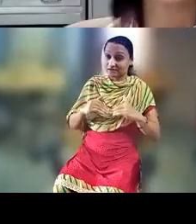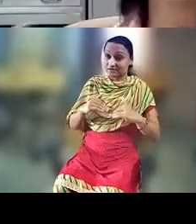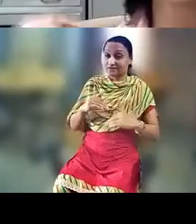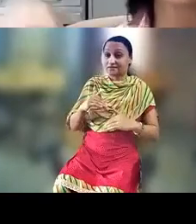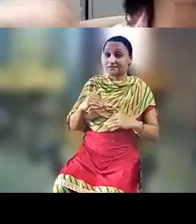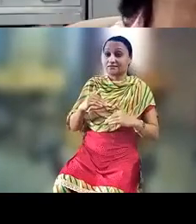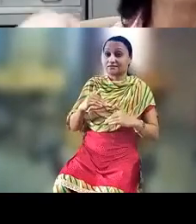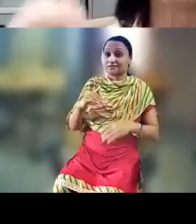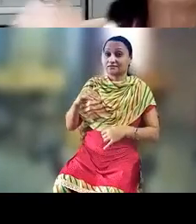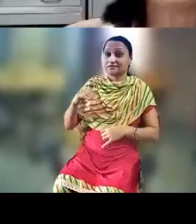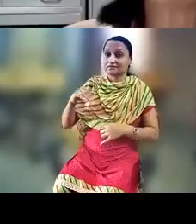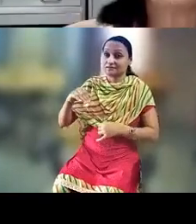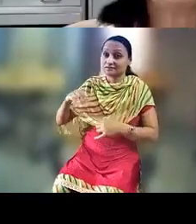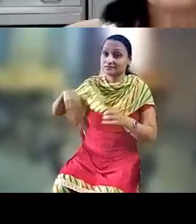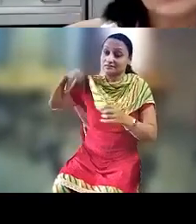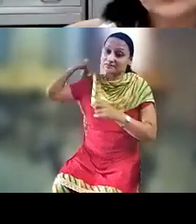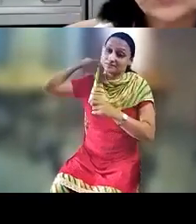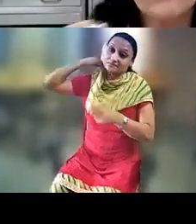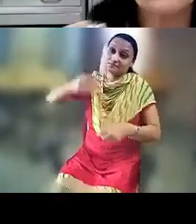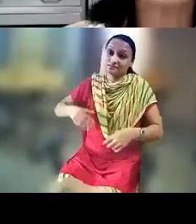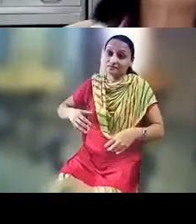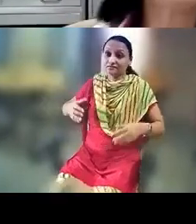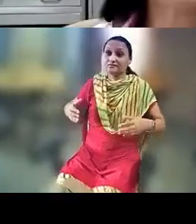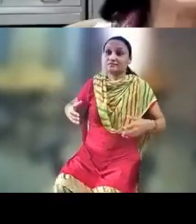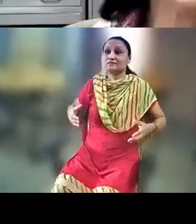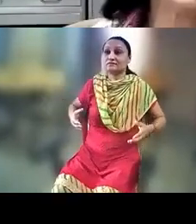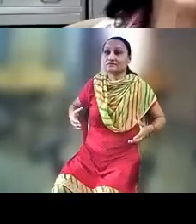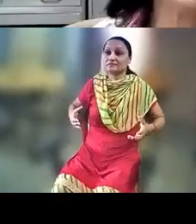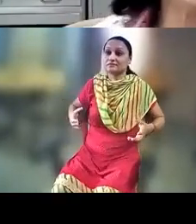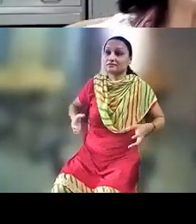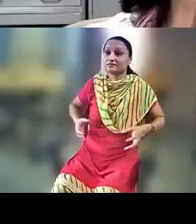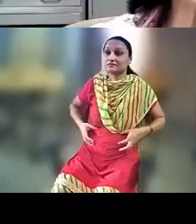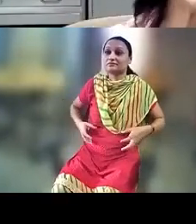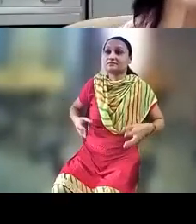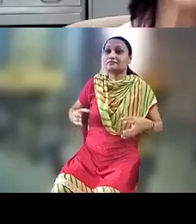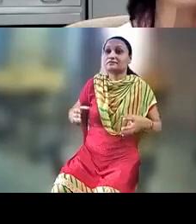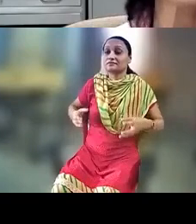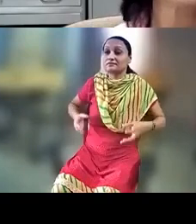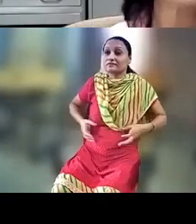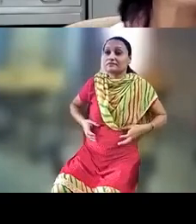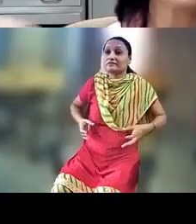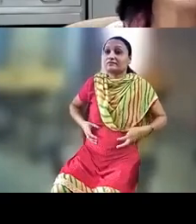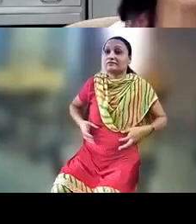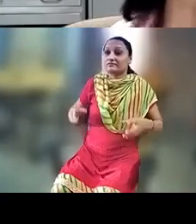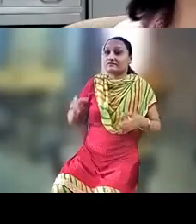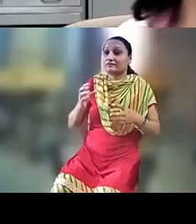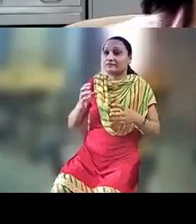जो हमारे फेफड़े सब तरफ में फैलते हैं और उससे हमारे